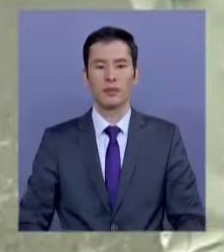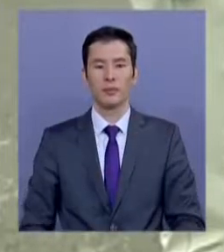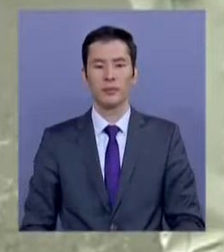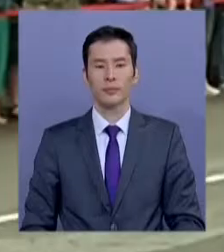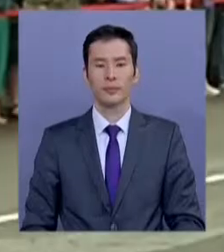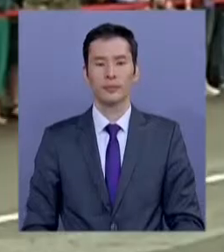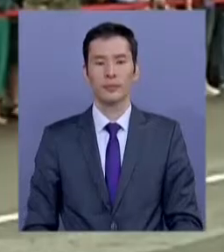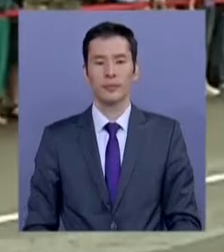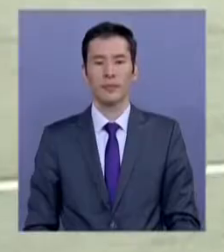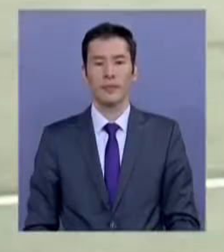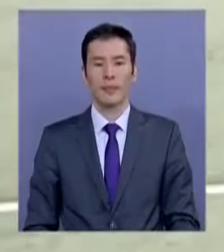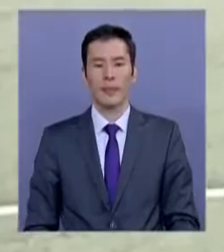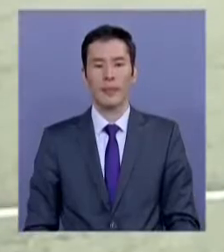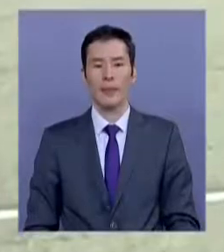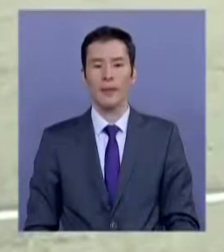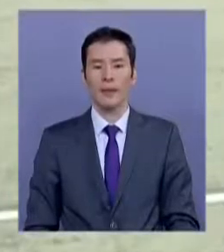көрсетті.